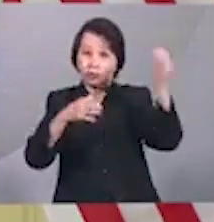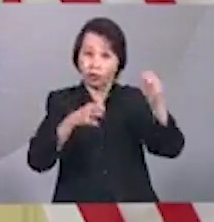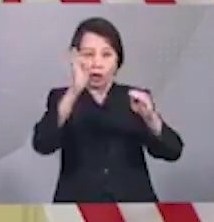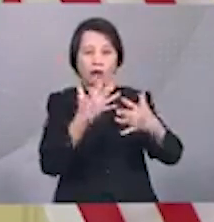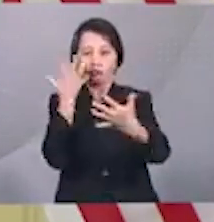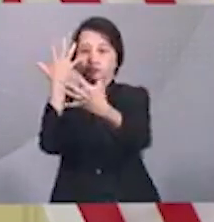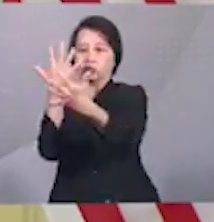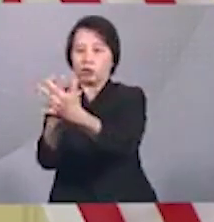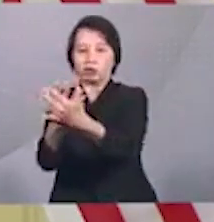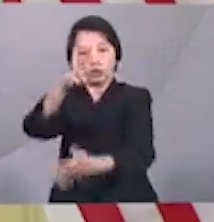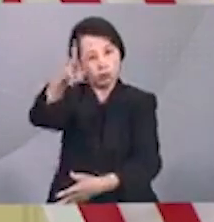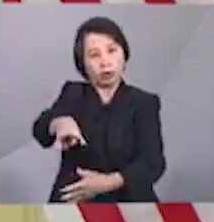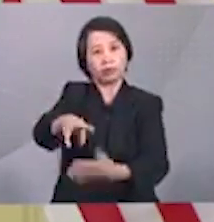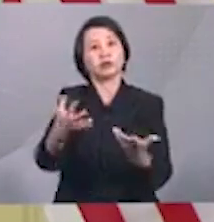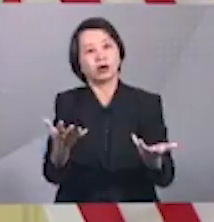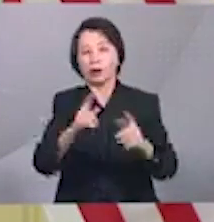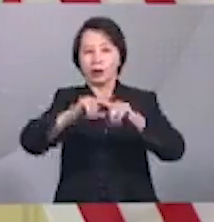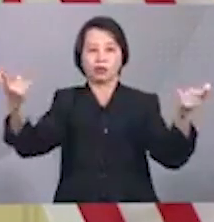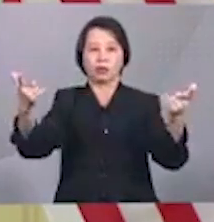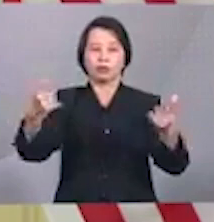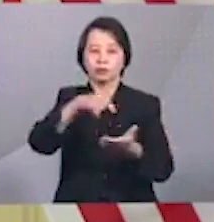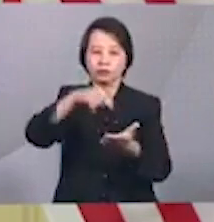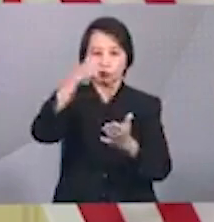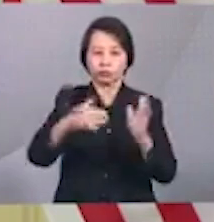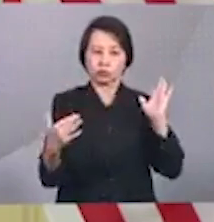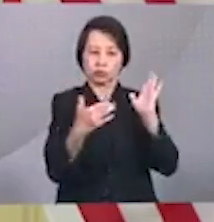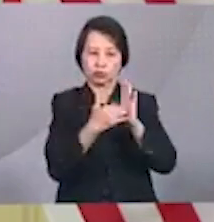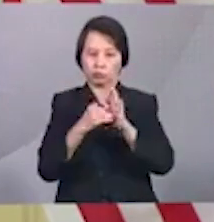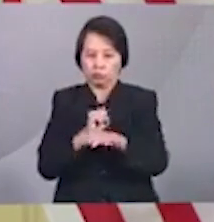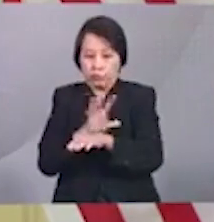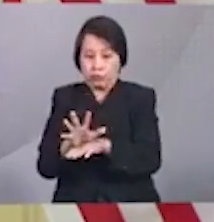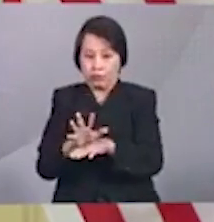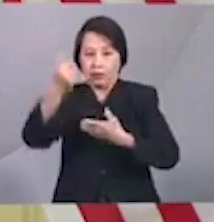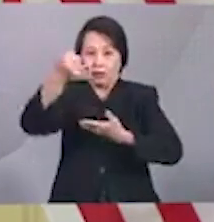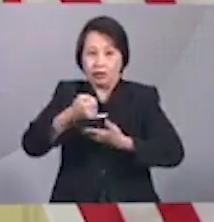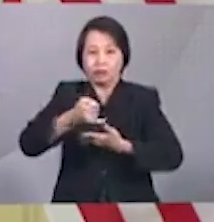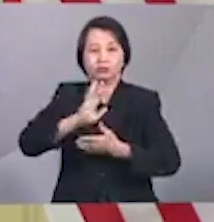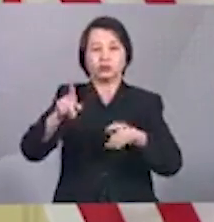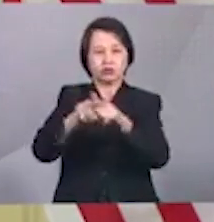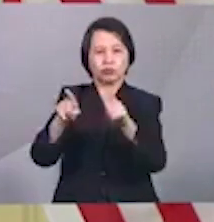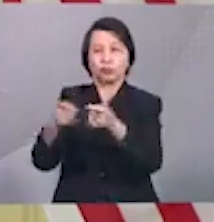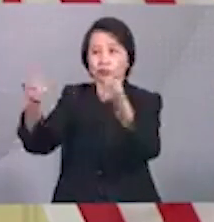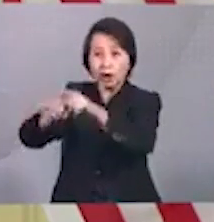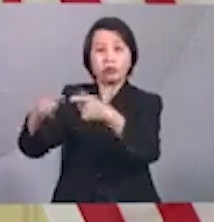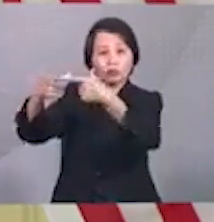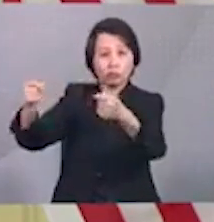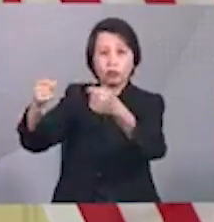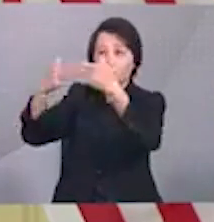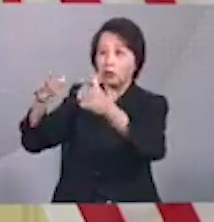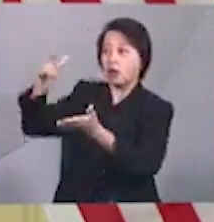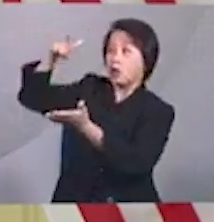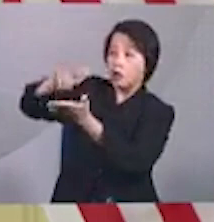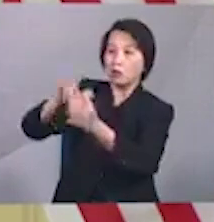akan dikuarantin wajib. Ini untuk menyekat kes-kes import seperti yang berlaku di Hokkaido.